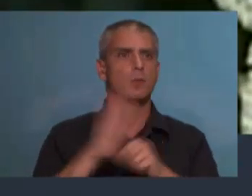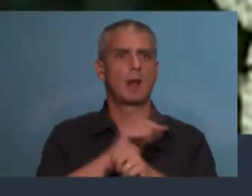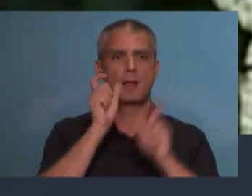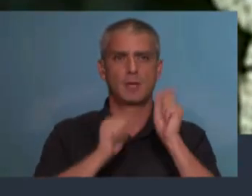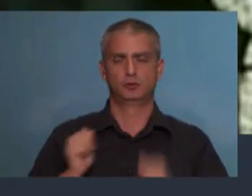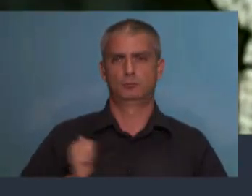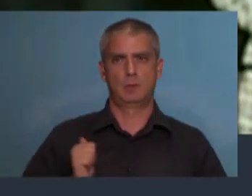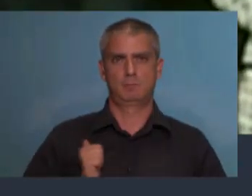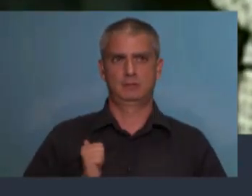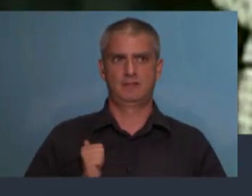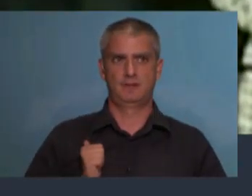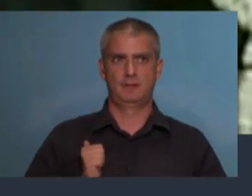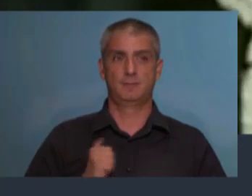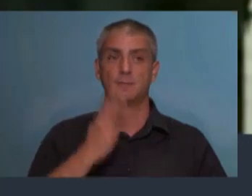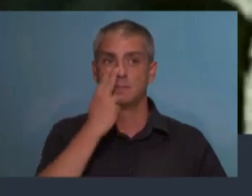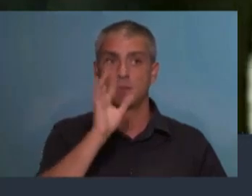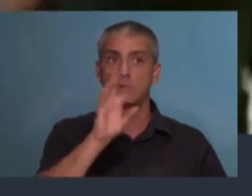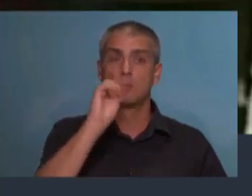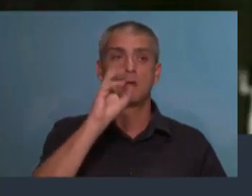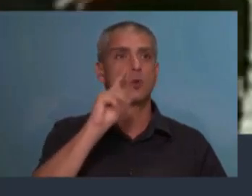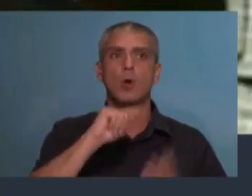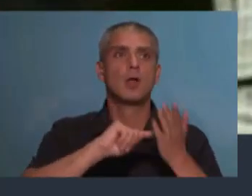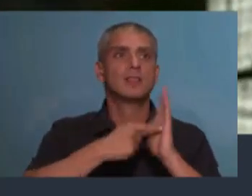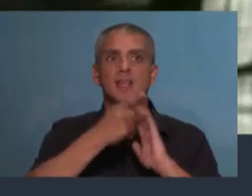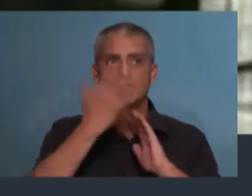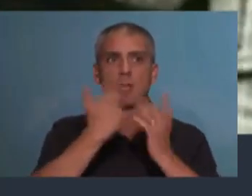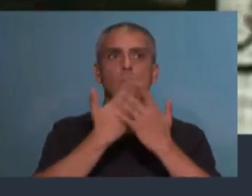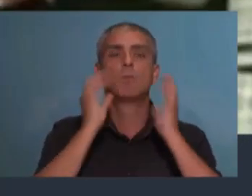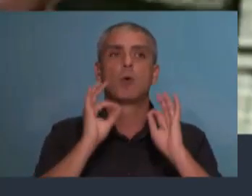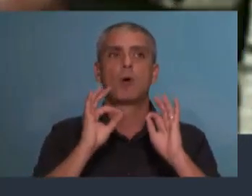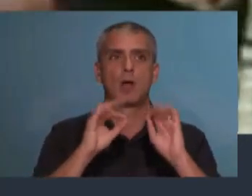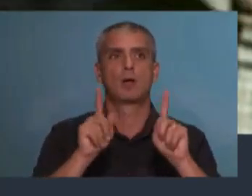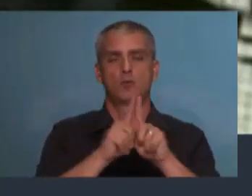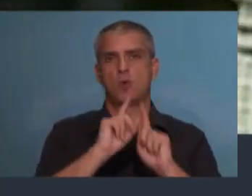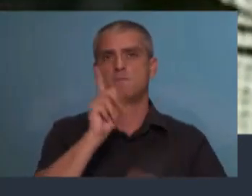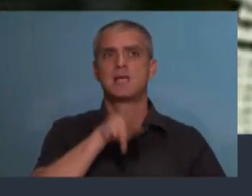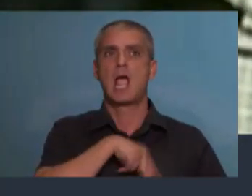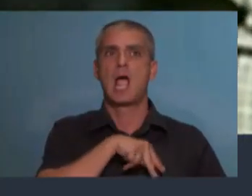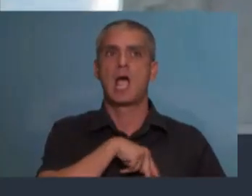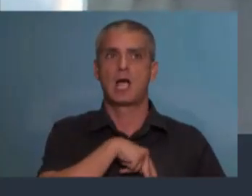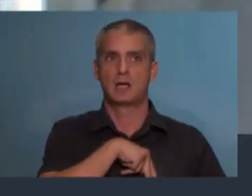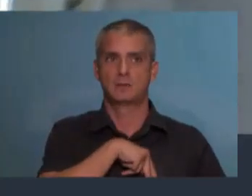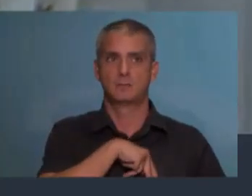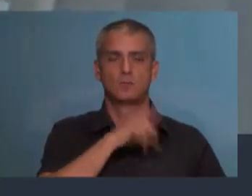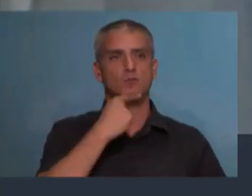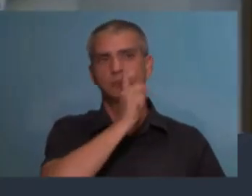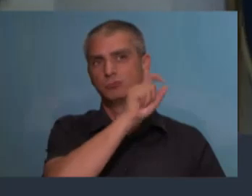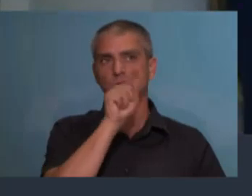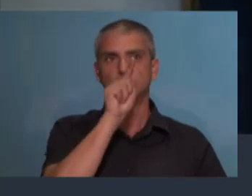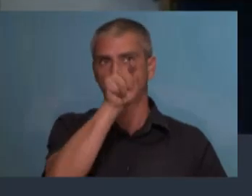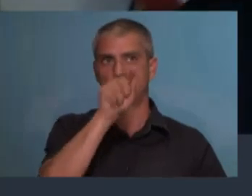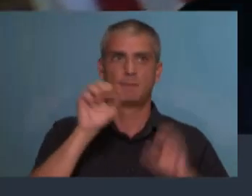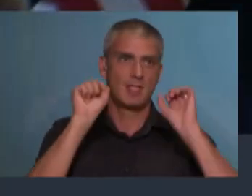en la Fuerza Armada. מבחינתו של מדורו, מטרת התקיפה הייתה ברורה מאוד, כמו גם זהות האחראים לה. הוא הפנה אצבע מאשימה כלפי